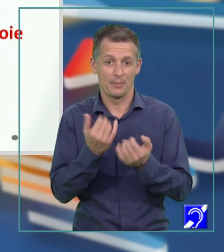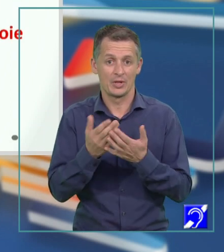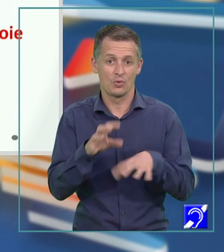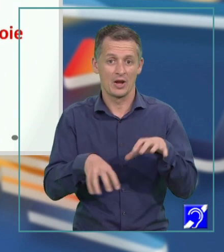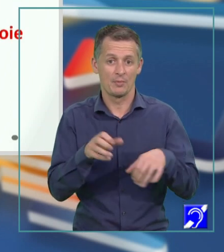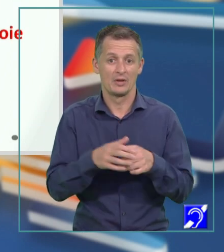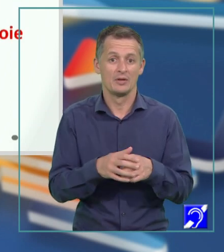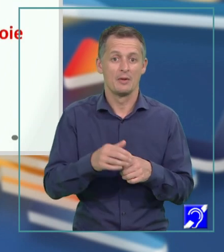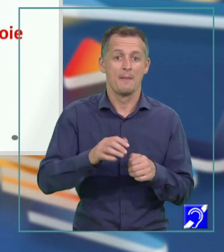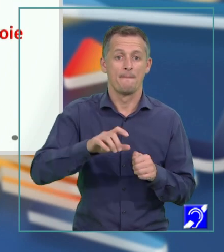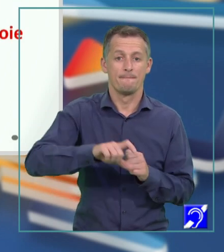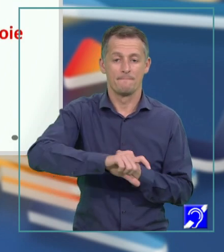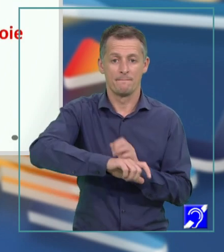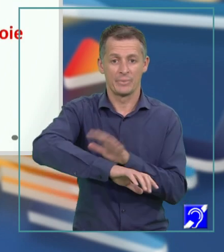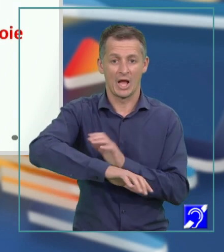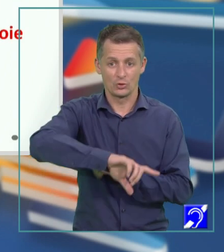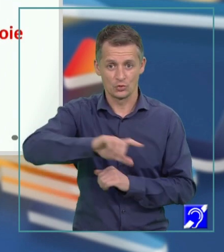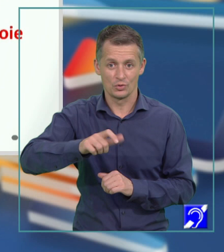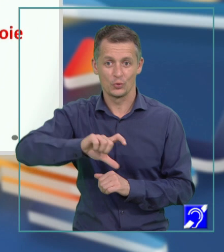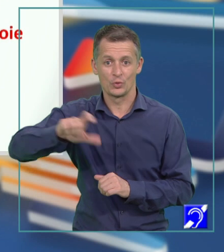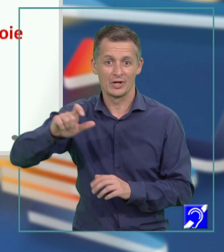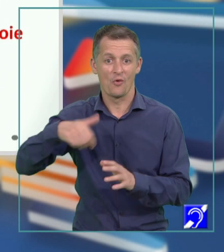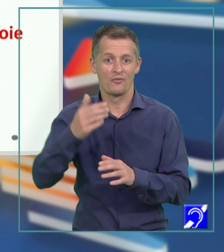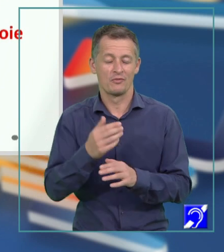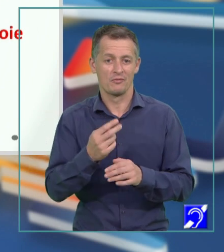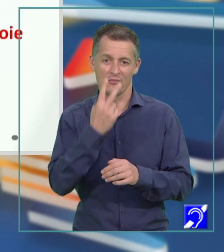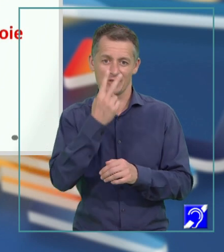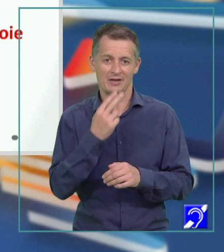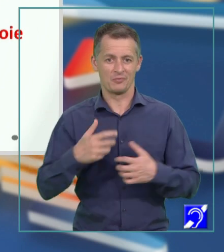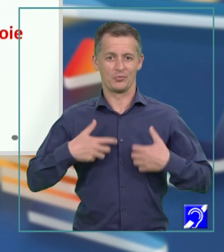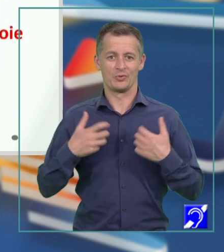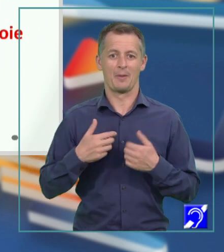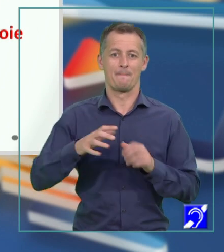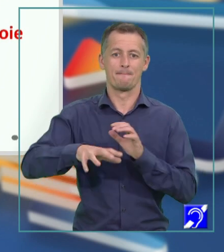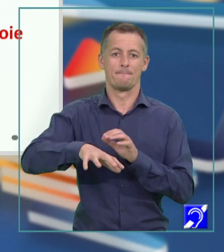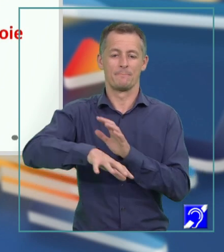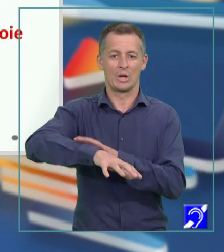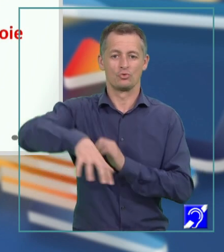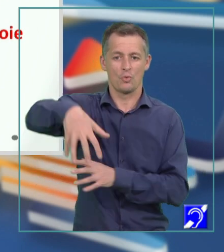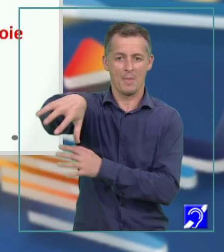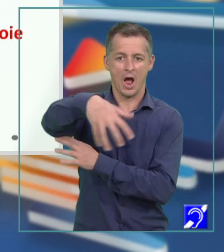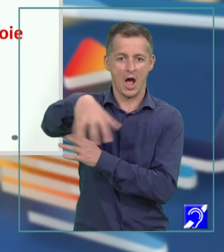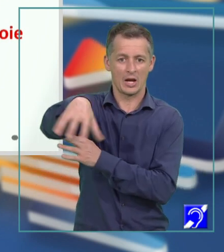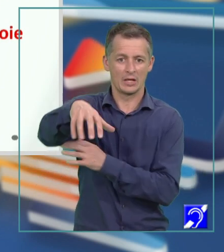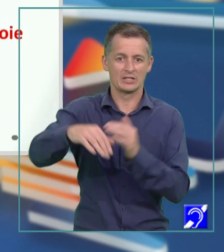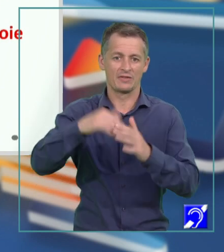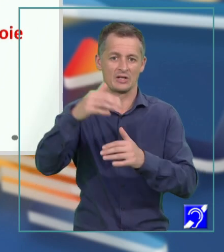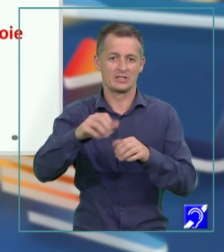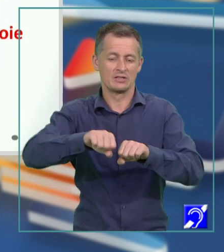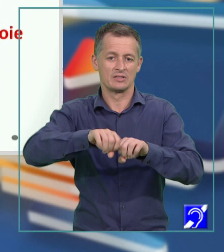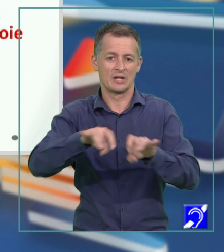peisaj încântător. Brațul macaralei de pe șantierul vecin s-a stricat ieri. Brațul stâng i-a